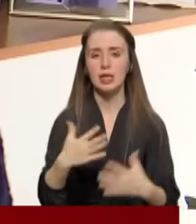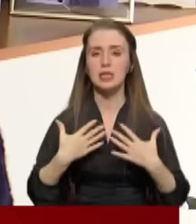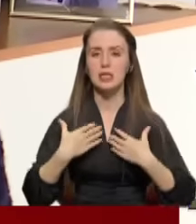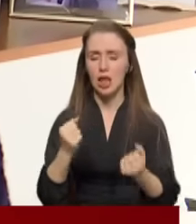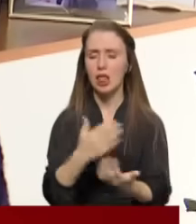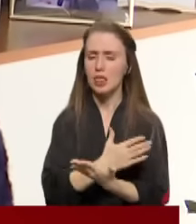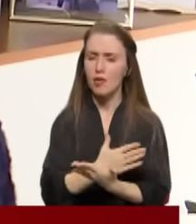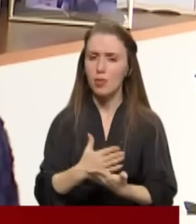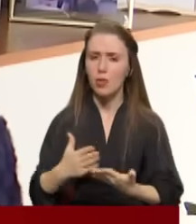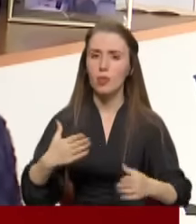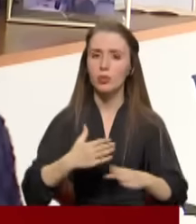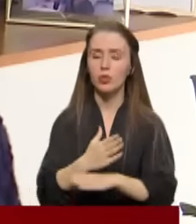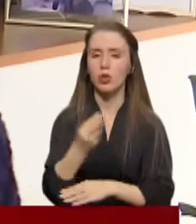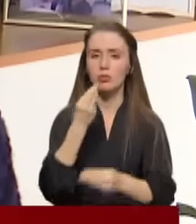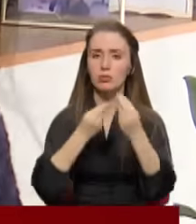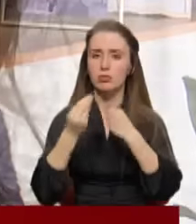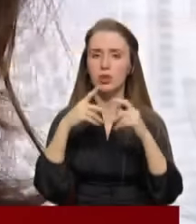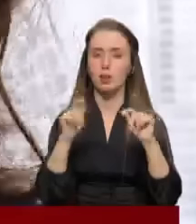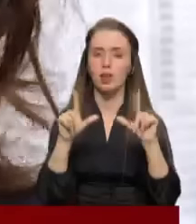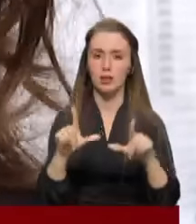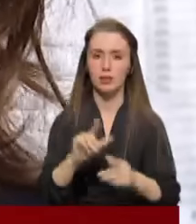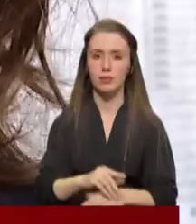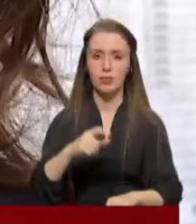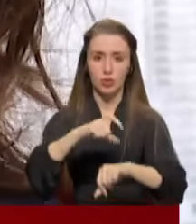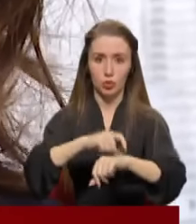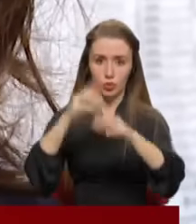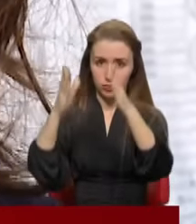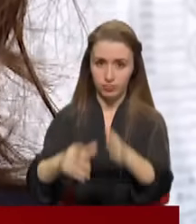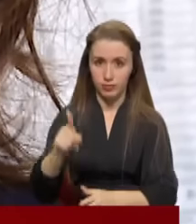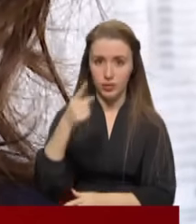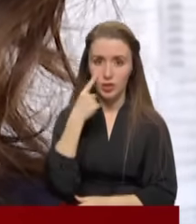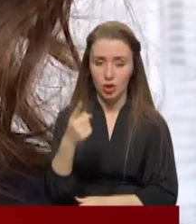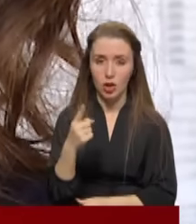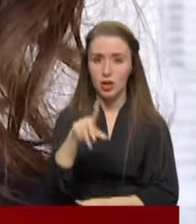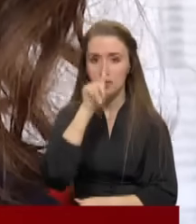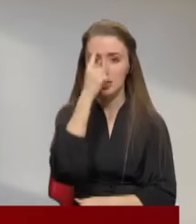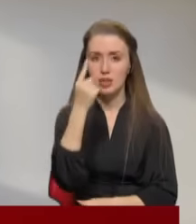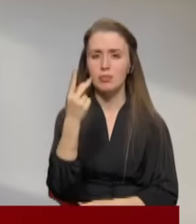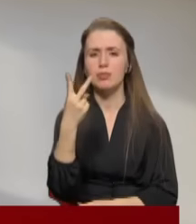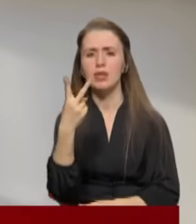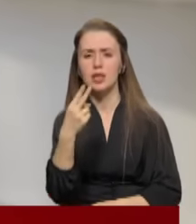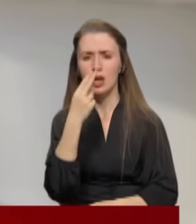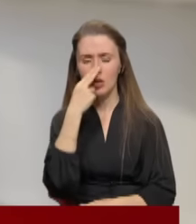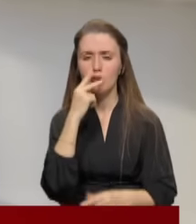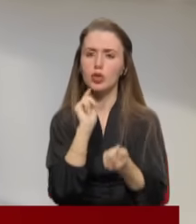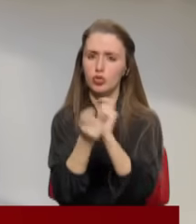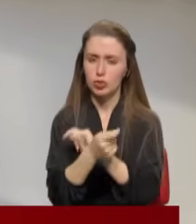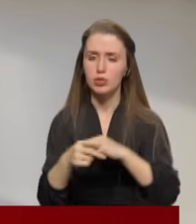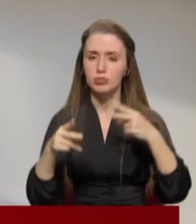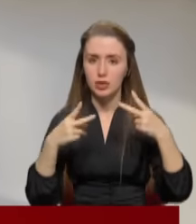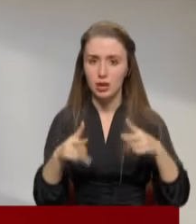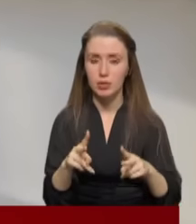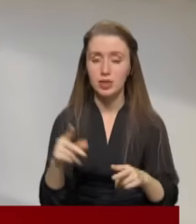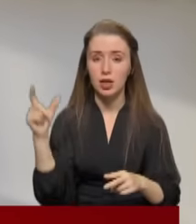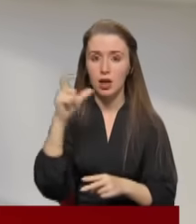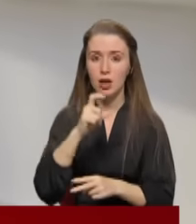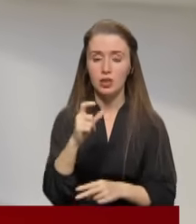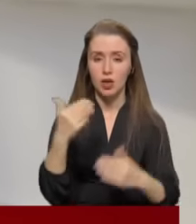sürdürülebilir, doğru beslenme alışkanlıkları kazanacağız. Doktor Ayça Kaya'ya göre sadece birkaç alışkanlığı değiştirerek bile